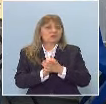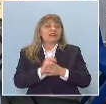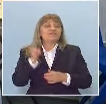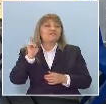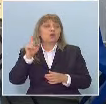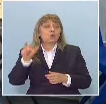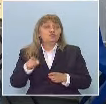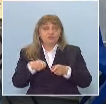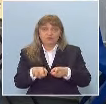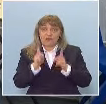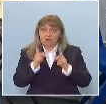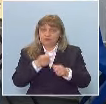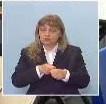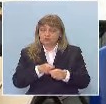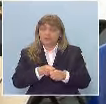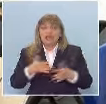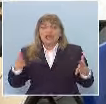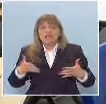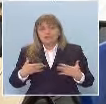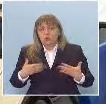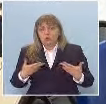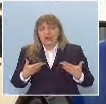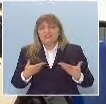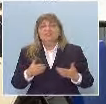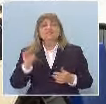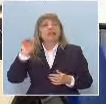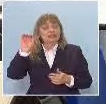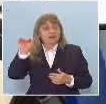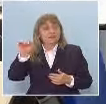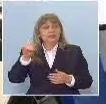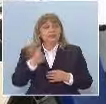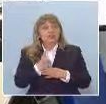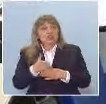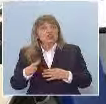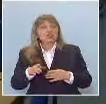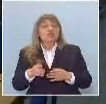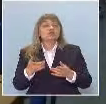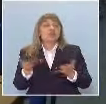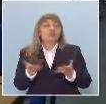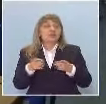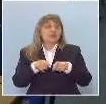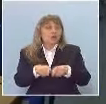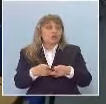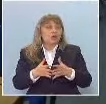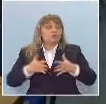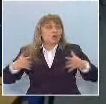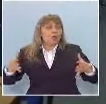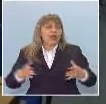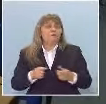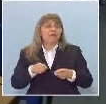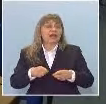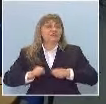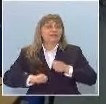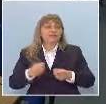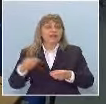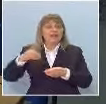са направили и са изключително щастливи. Радват се да бъдат част от нещо такова голямо и такава инициатива.